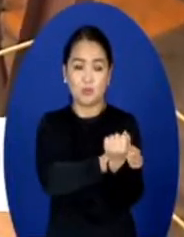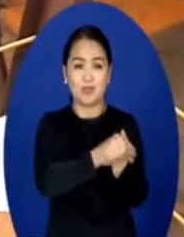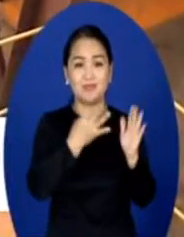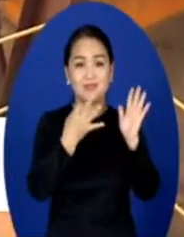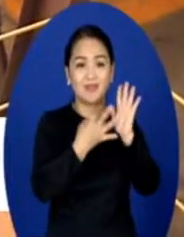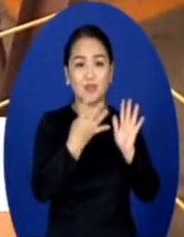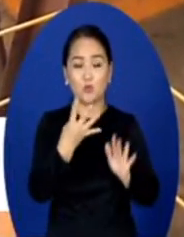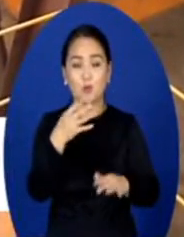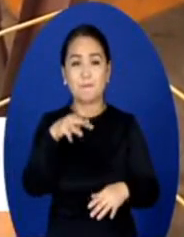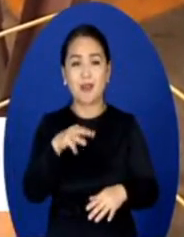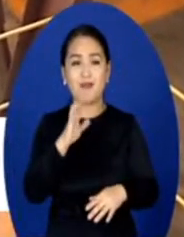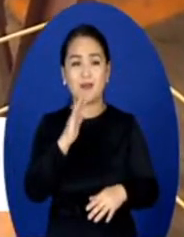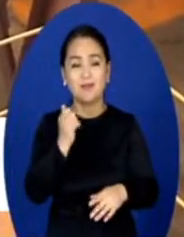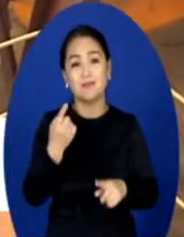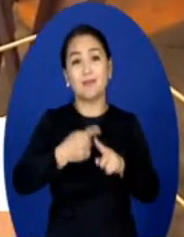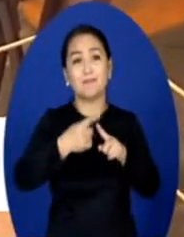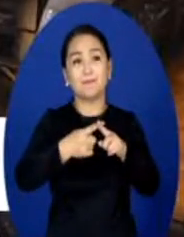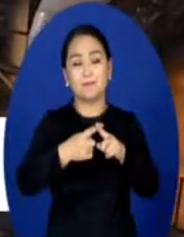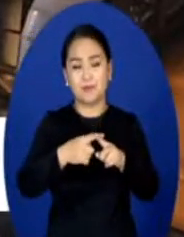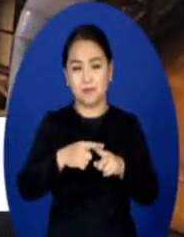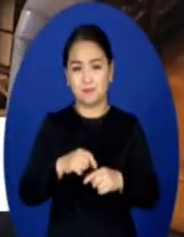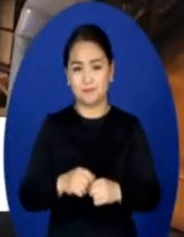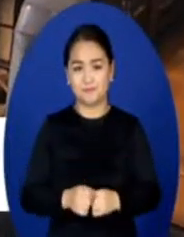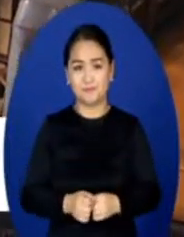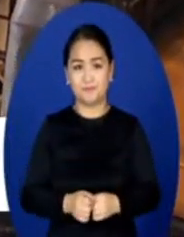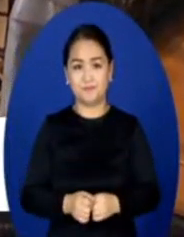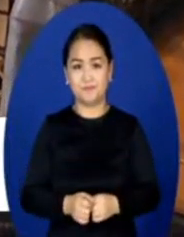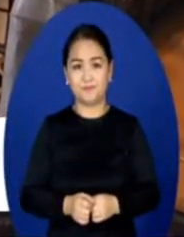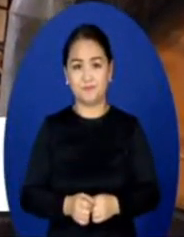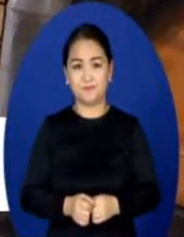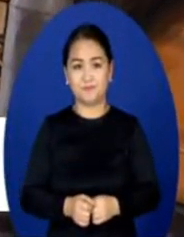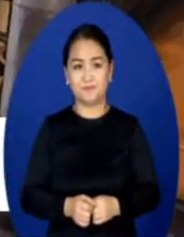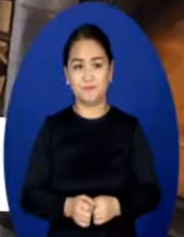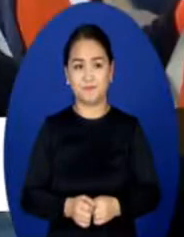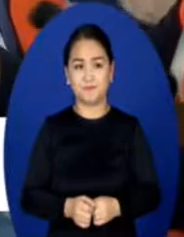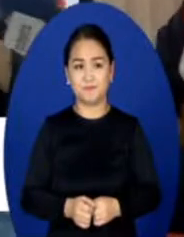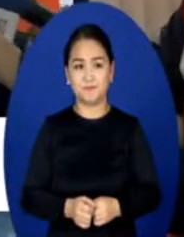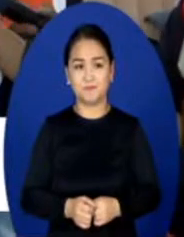нь 4 аймгийг эрчим хүчээр бүрэн хангах хэмжээний нэмэлт болжээ.